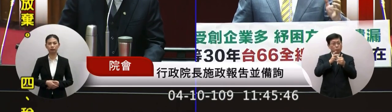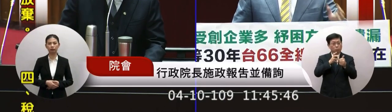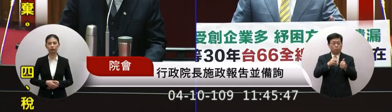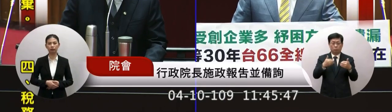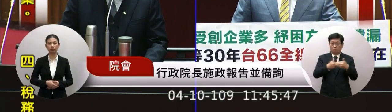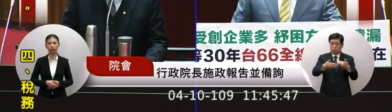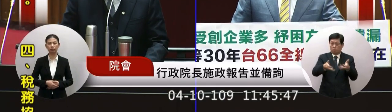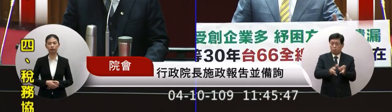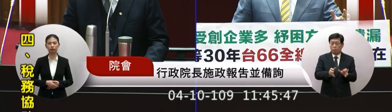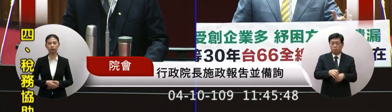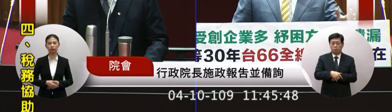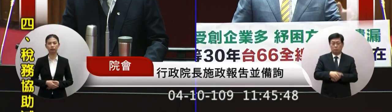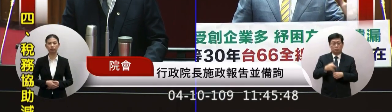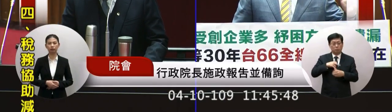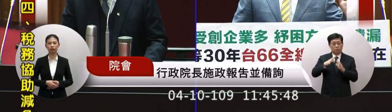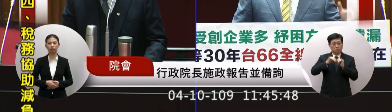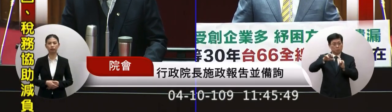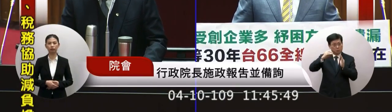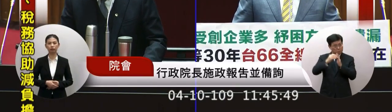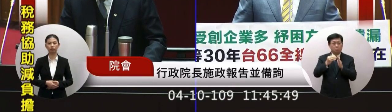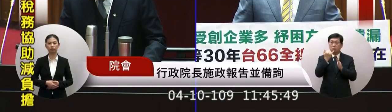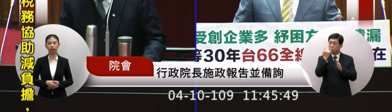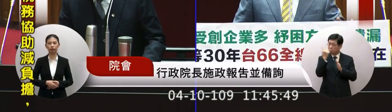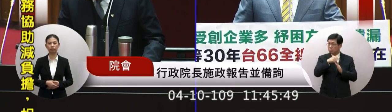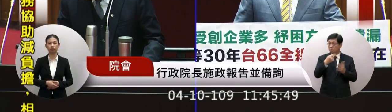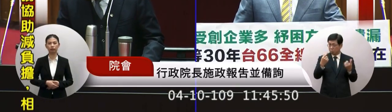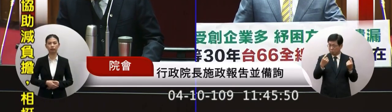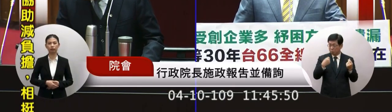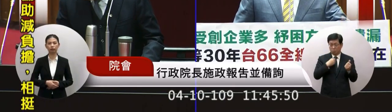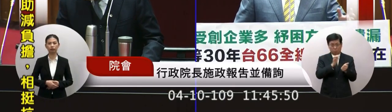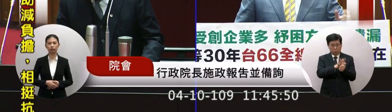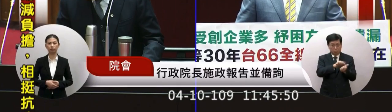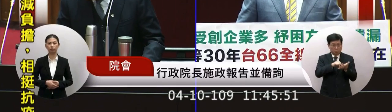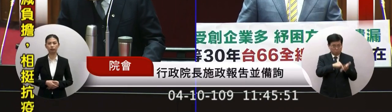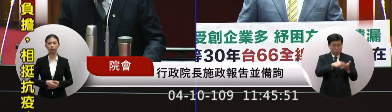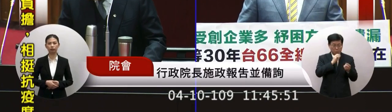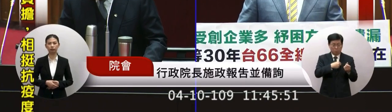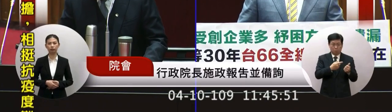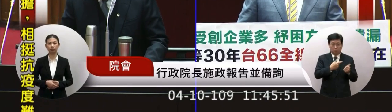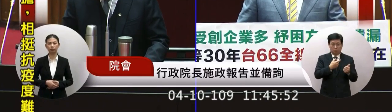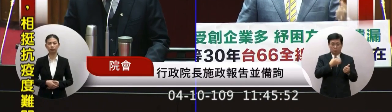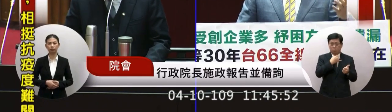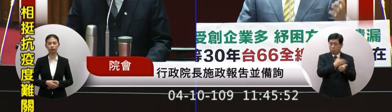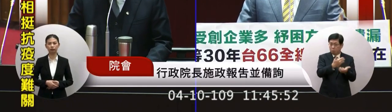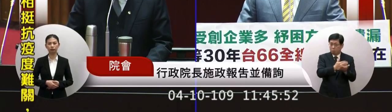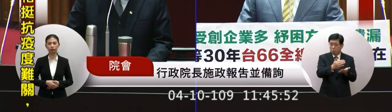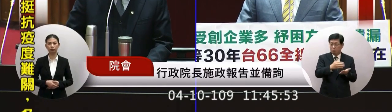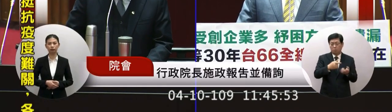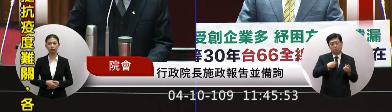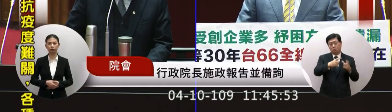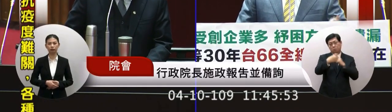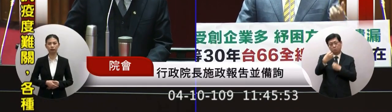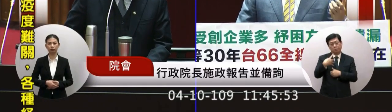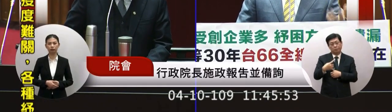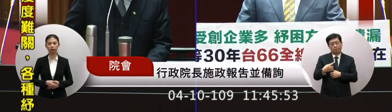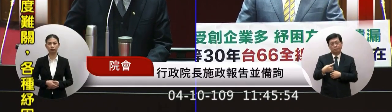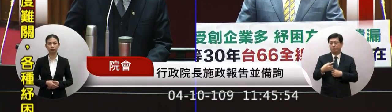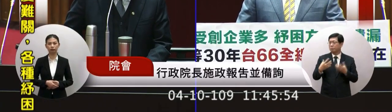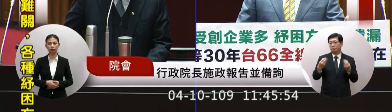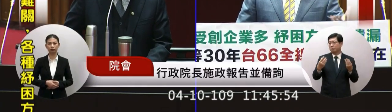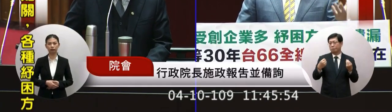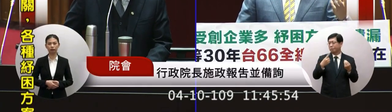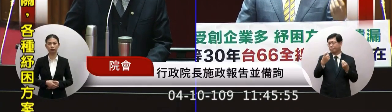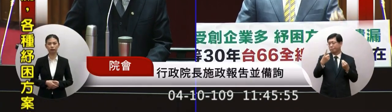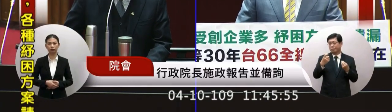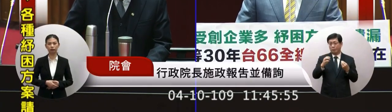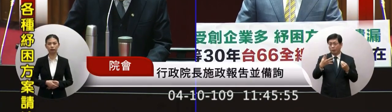我们的交通部、好民航局是不是可以好为这些业者也提供一些纾困方案的时候，他们却回答说没有办